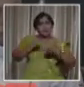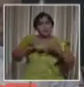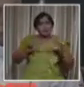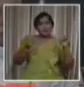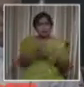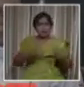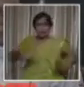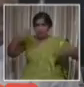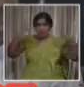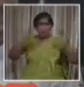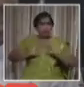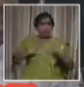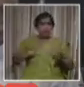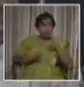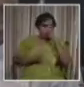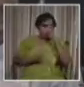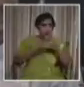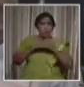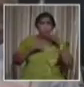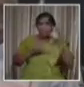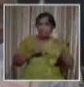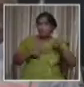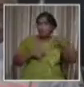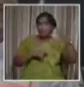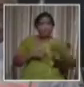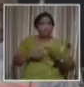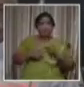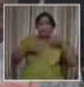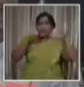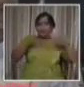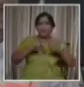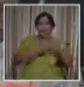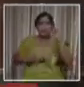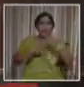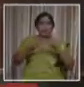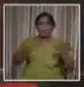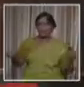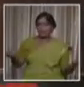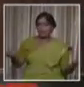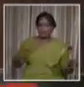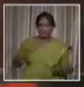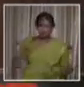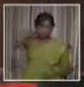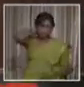එපා. මේම තව සතියක් ගෙනිච්චොත් ඊළඟ සැරේ අපිට එන්න පාර්ලිමේන්තුවක් නැති වෙනවා. බොහොම ස්තුතියි.